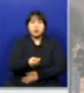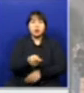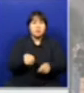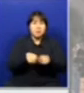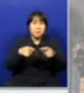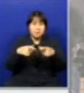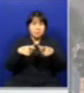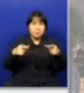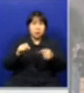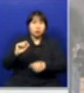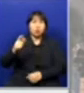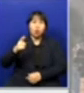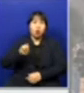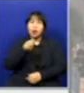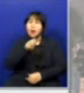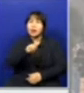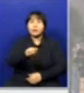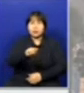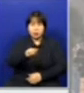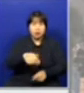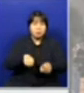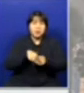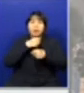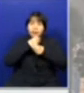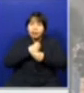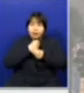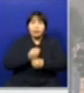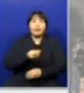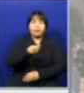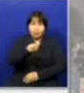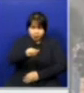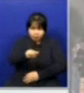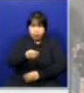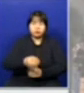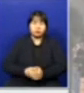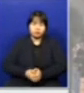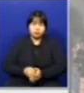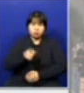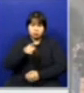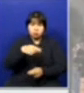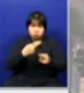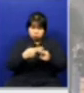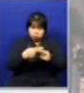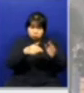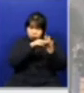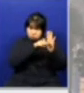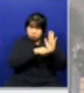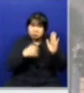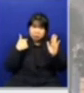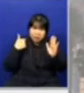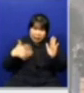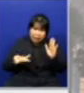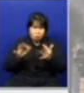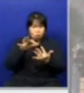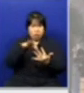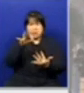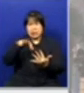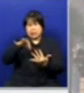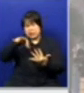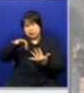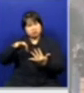องเหมือนผู้สูงอายุท่านมีทะเบียนอยู่แล้วไม่ต้องผ่านท่านคัดกรองยากเลยกับประธาน